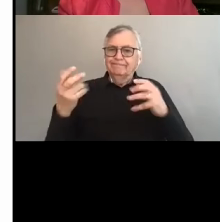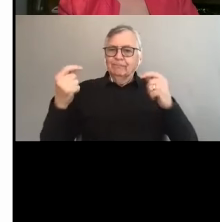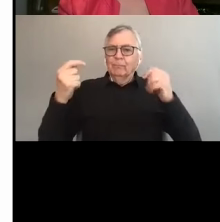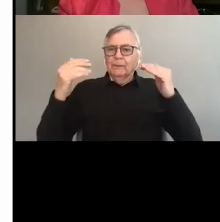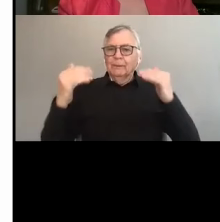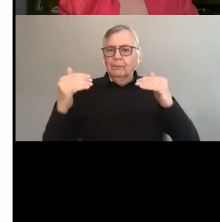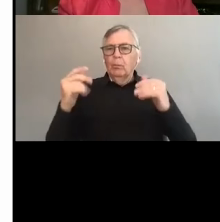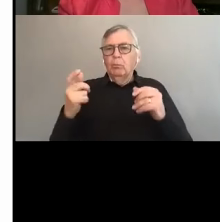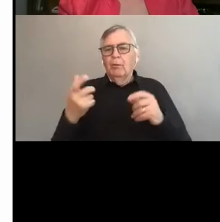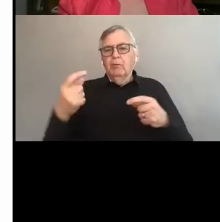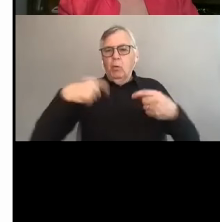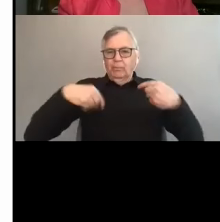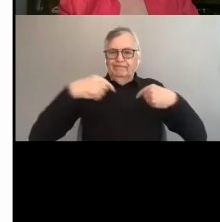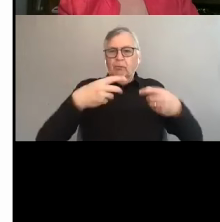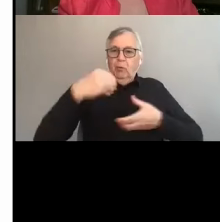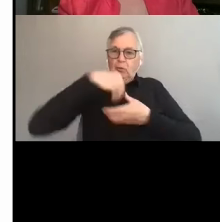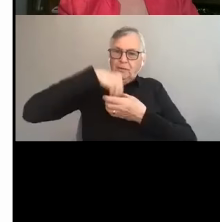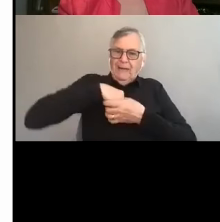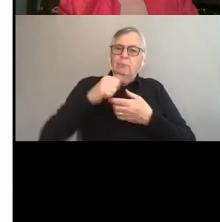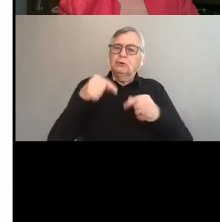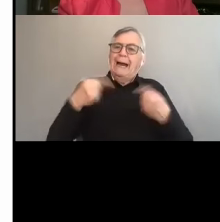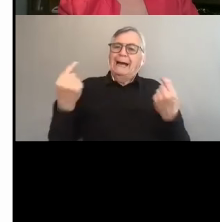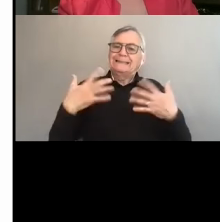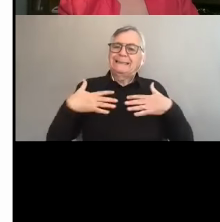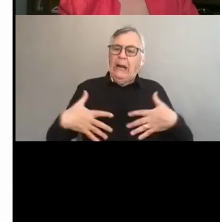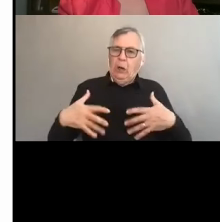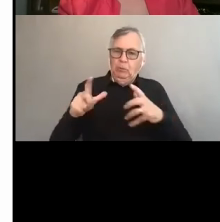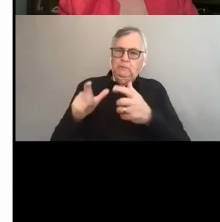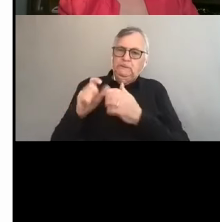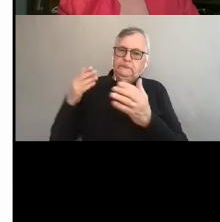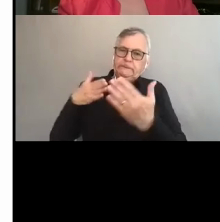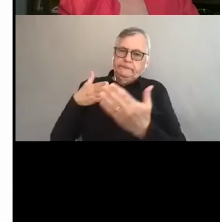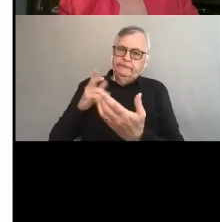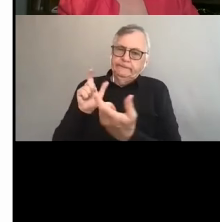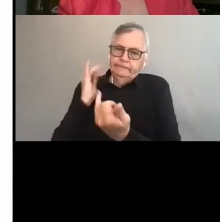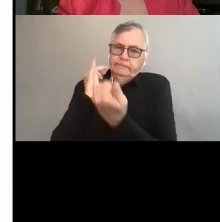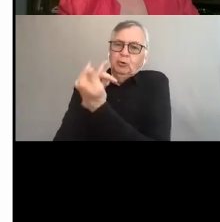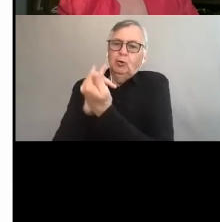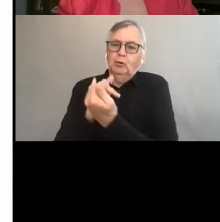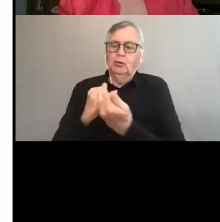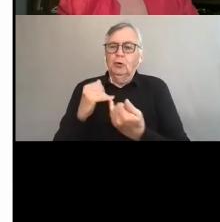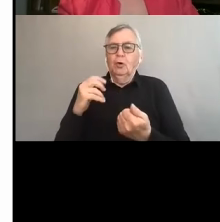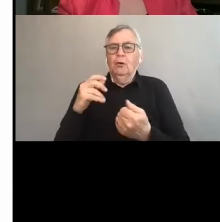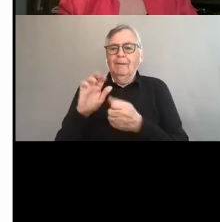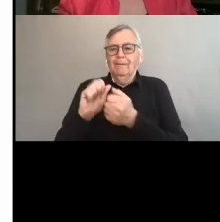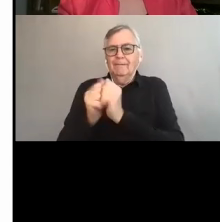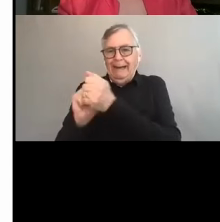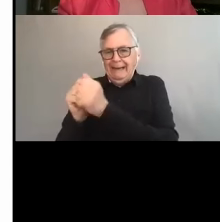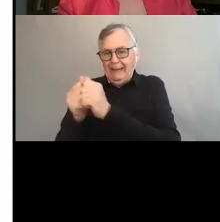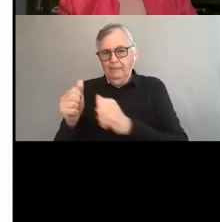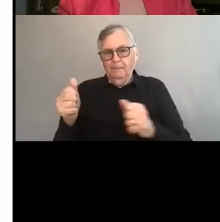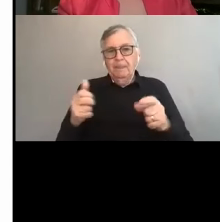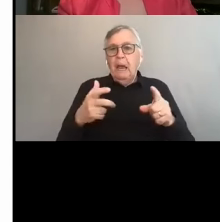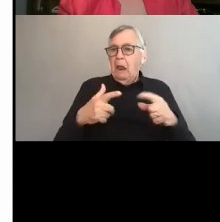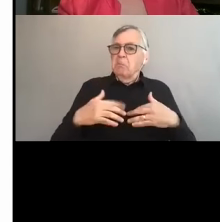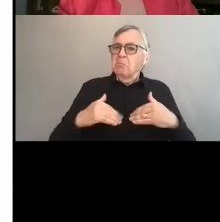petit peu plus d'anticorps pour y arriver, mais la production d'anticorps est amplement supérieure à ce qu'on a besoin